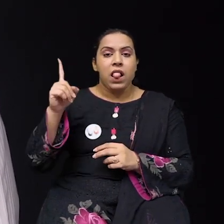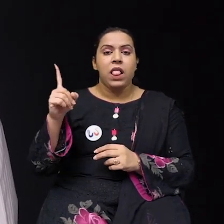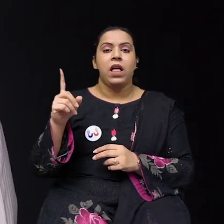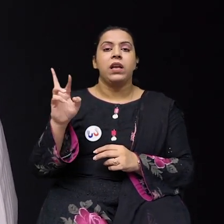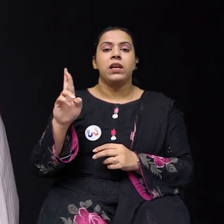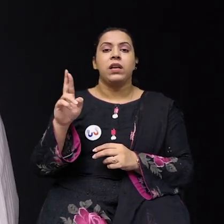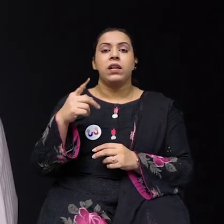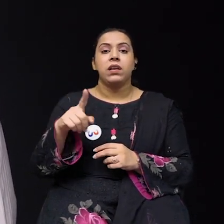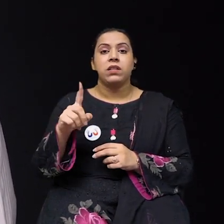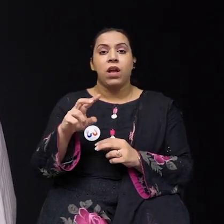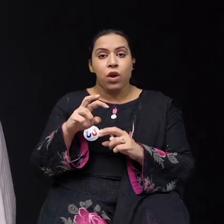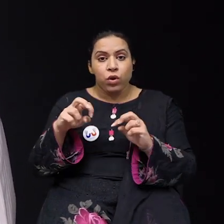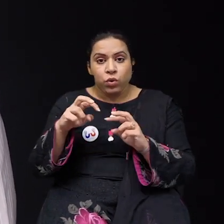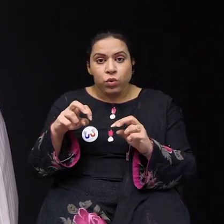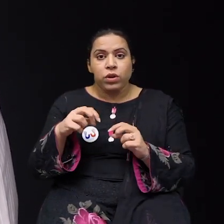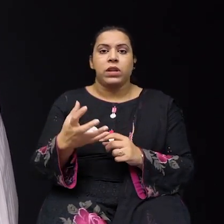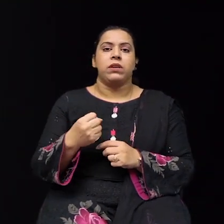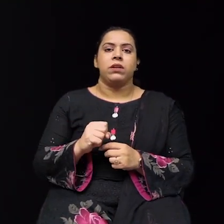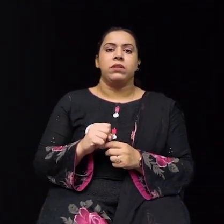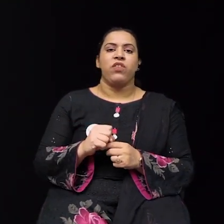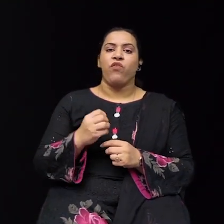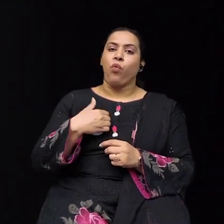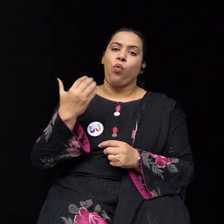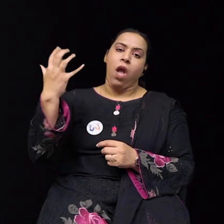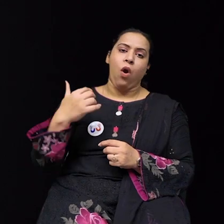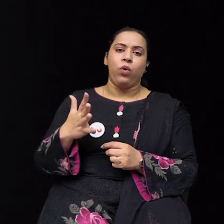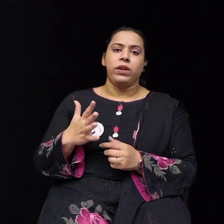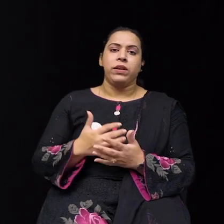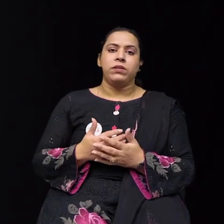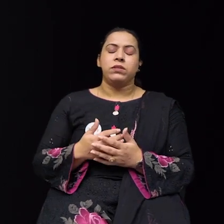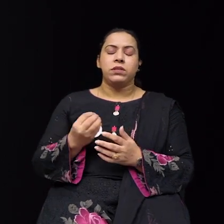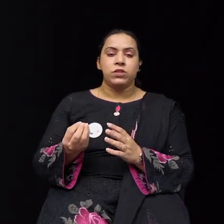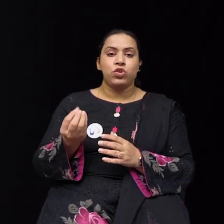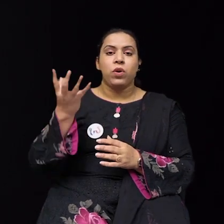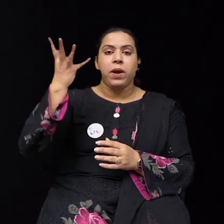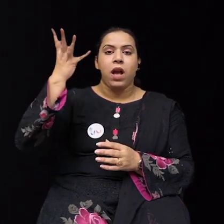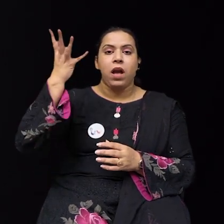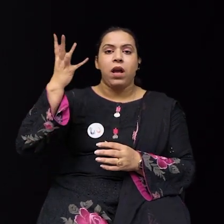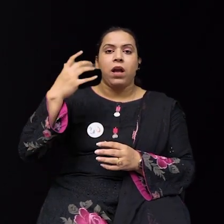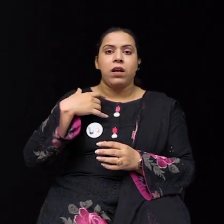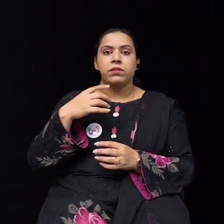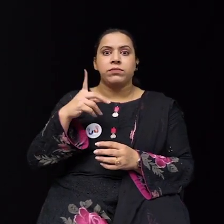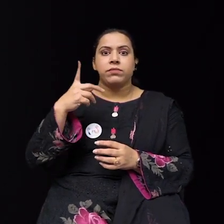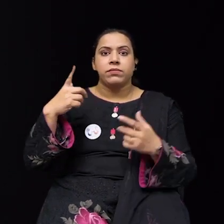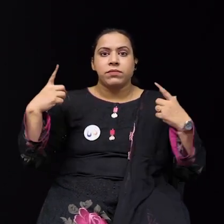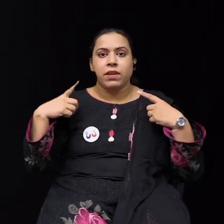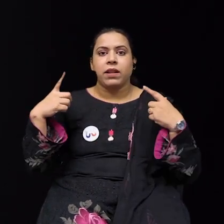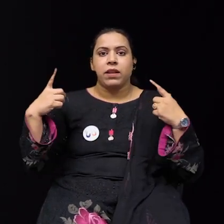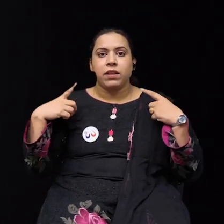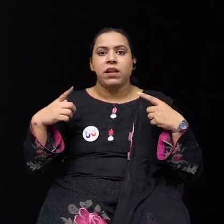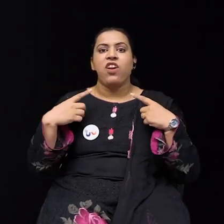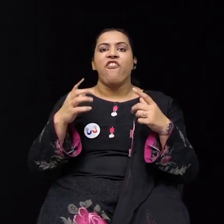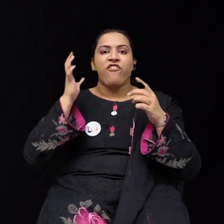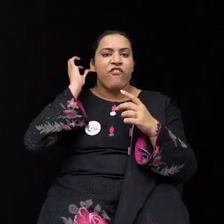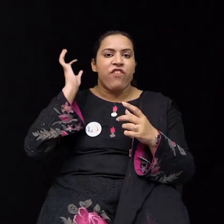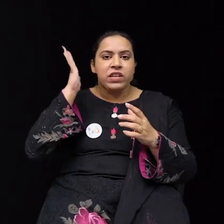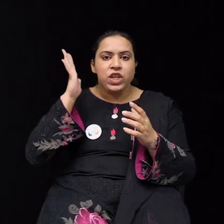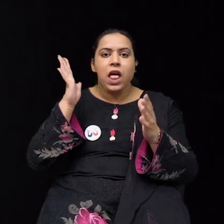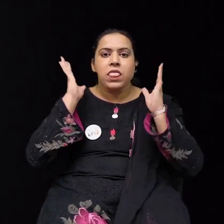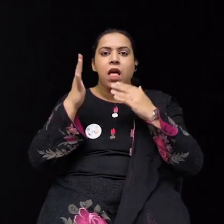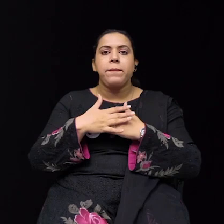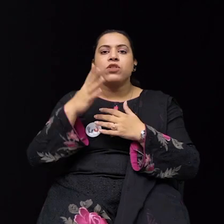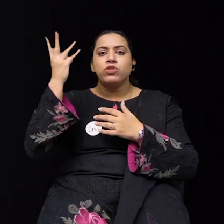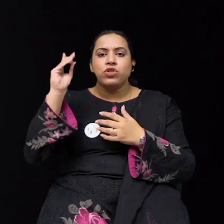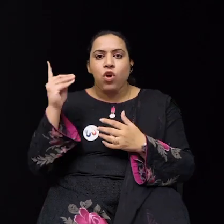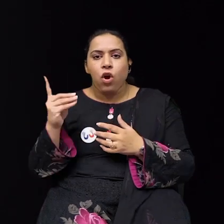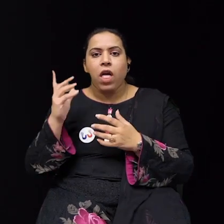رضا ڈھونڈنی پڑتی ہے، وہ آ نہیں جاتی. جیسے کہ صبح اٹھ کے آپ کو محنت کر کے فجر کی، ظہر کی اور